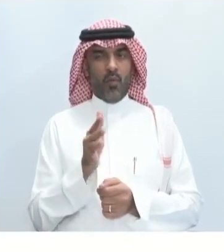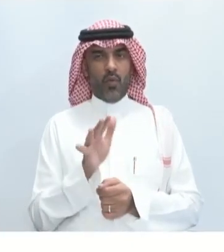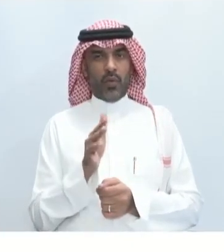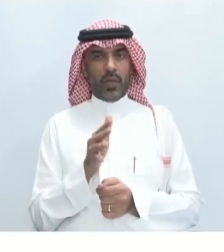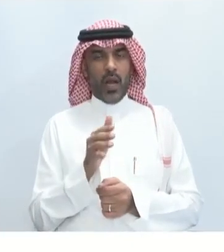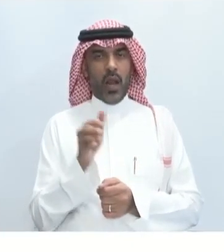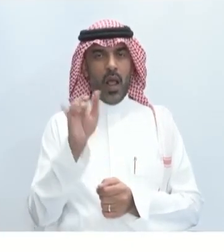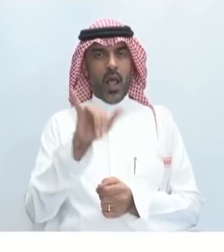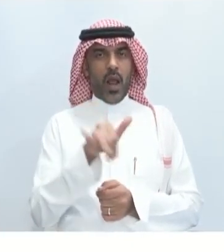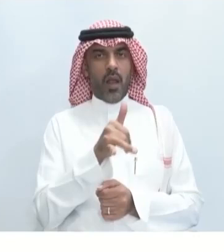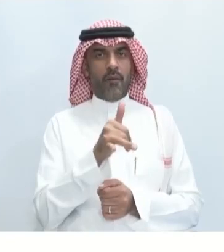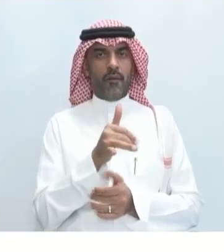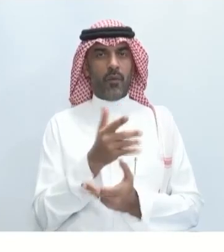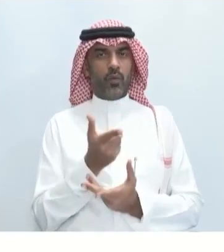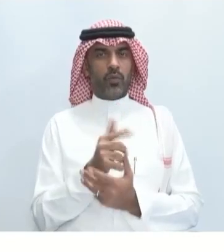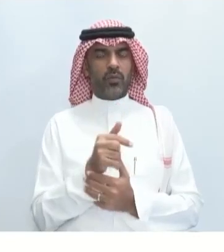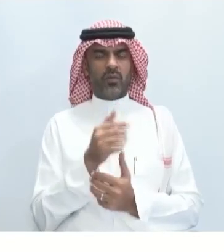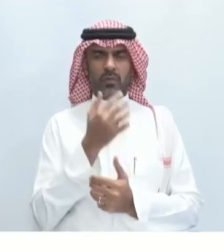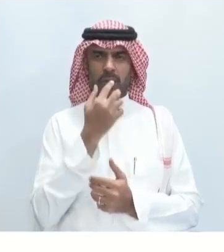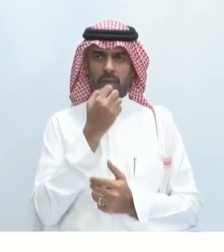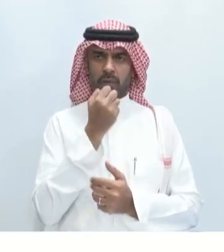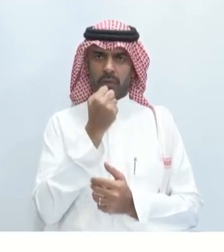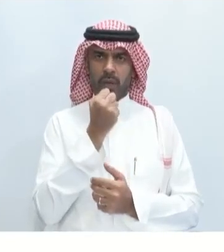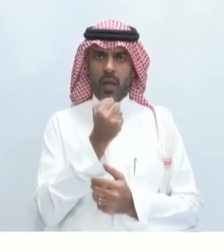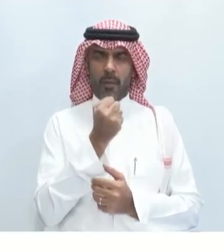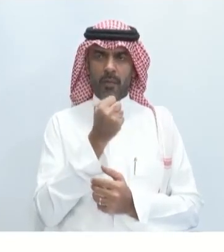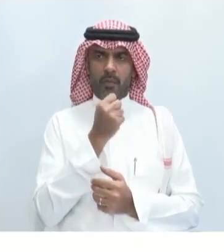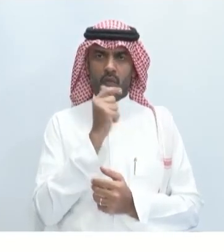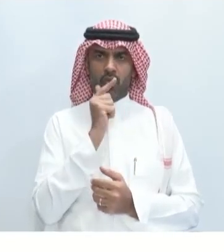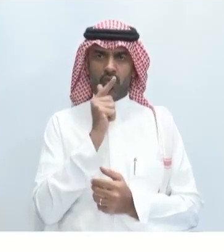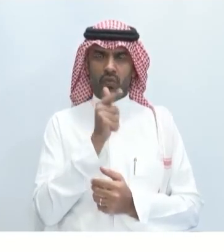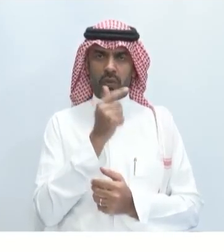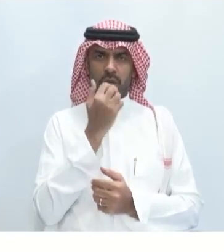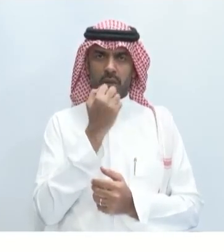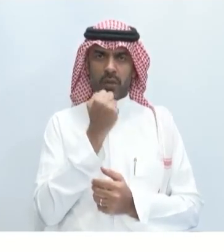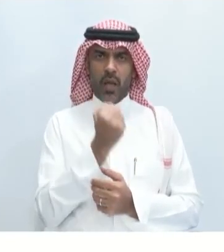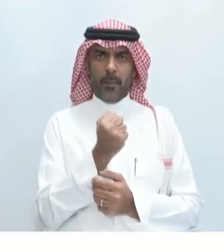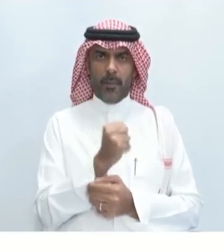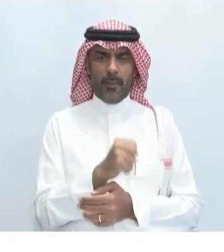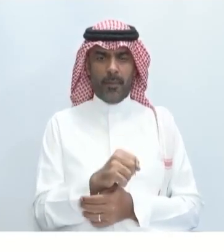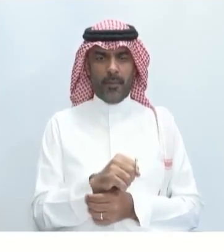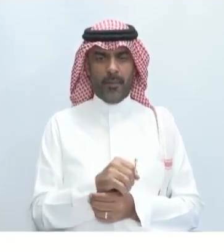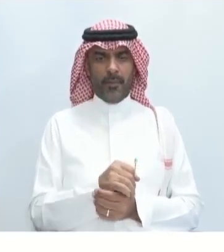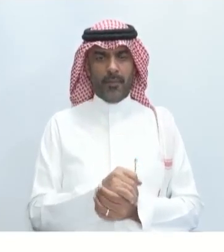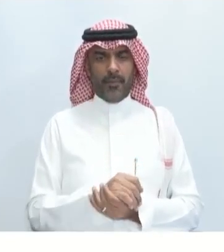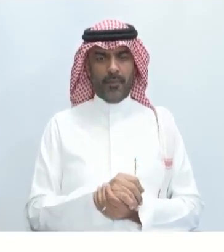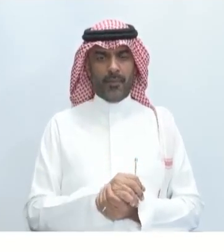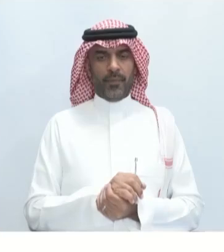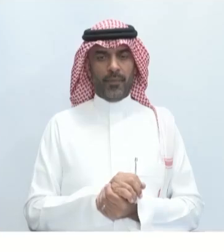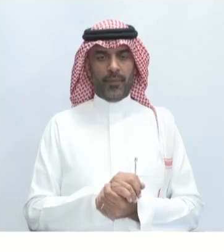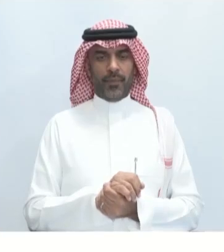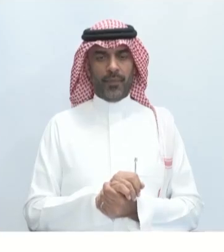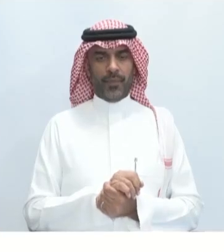بالالف اذا يصعب علينا ان ننطق الفتحه في اخره ولذلك تقدر